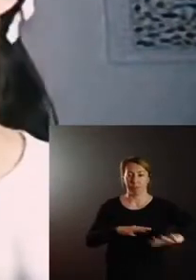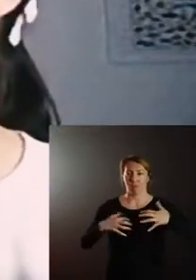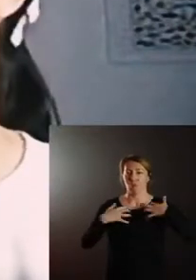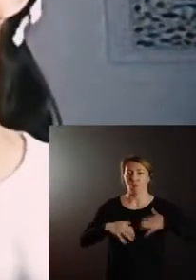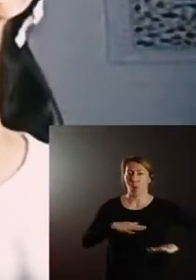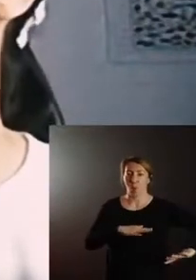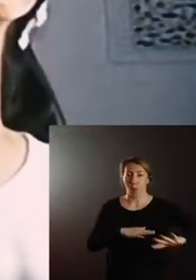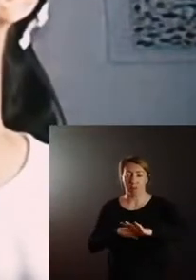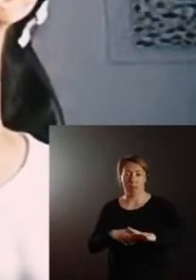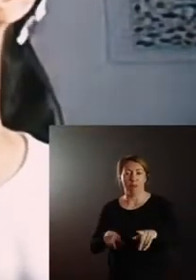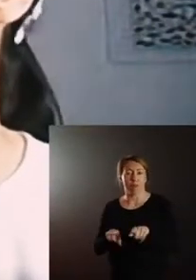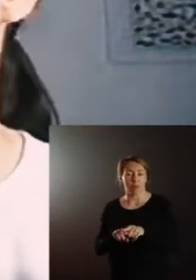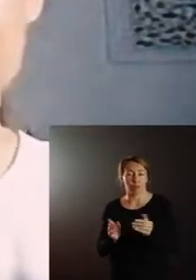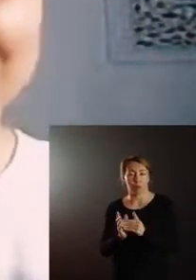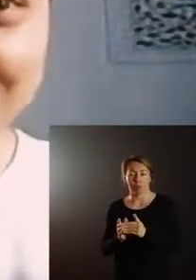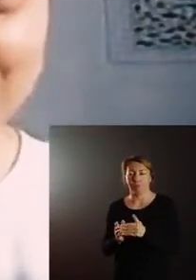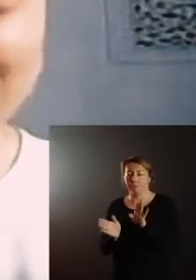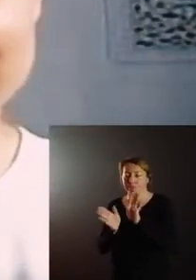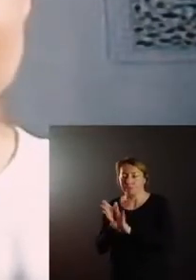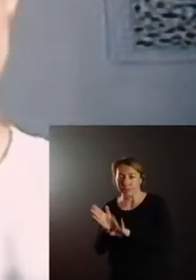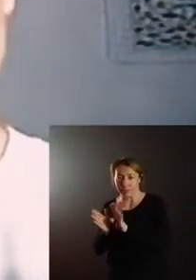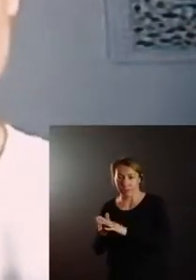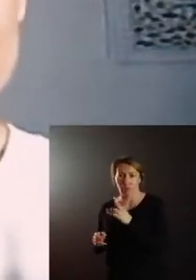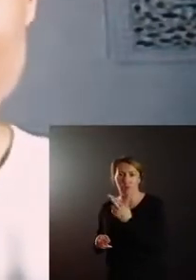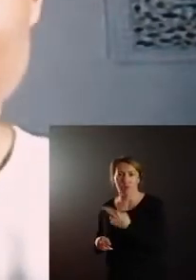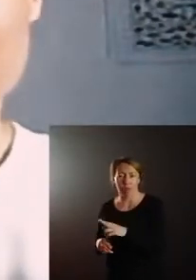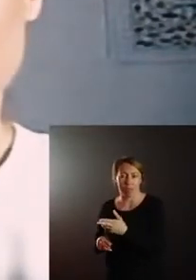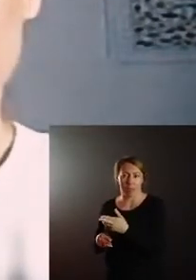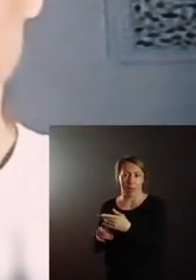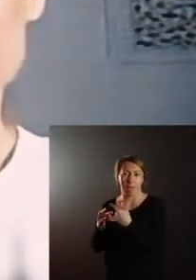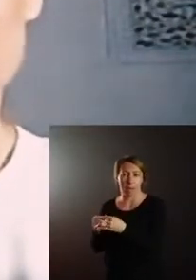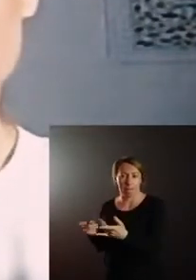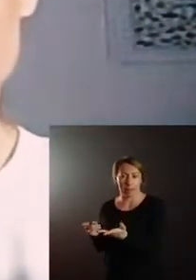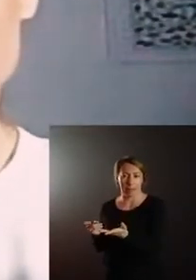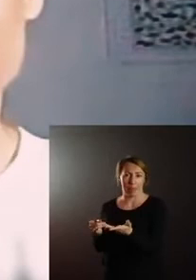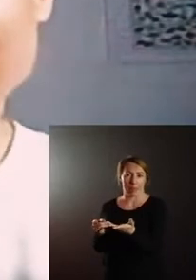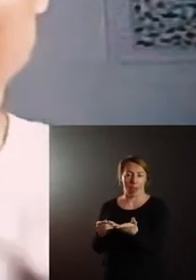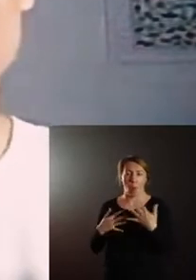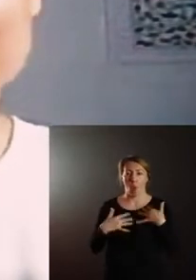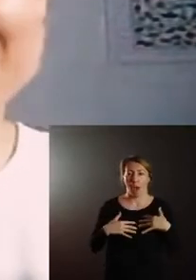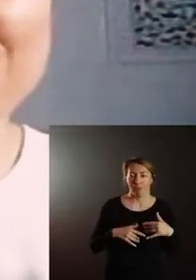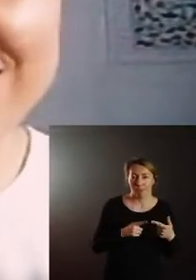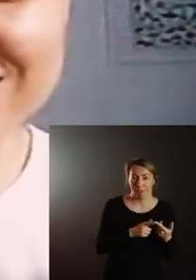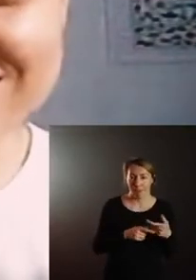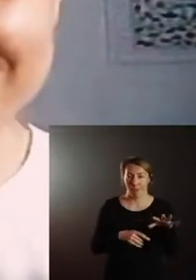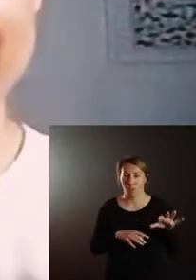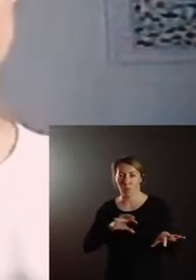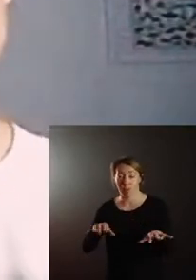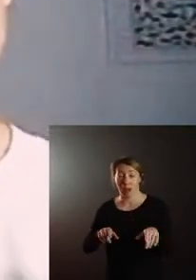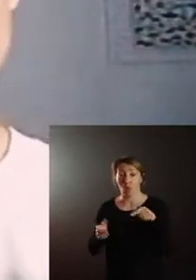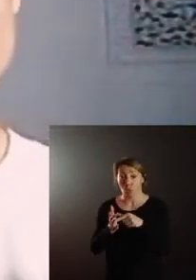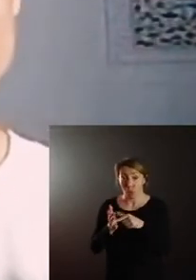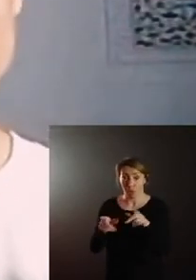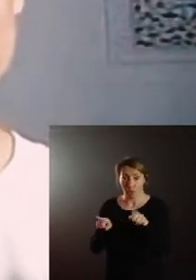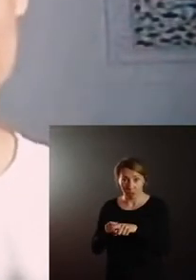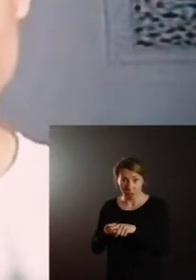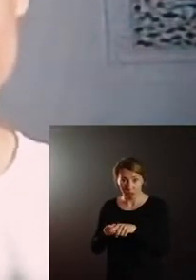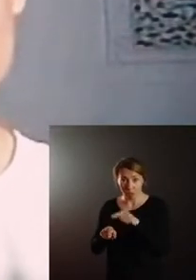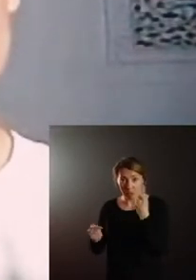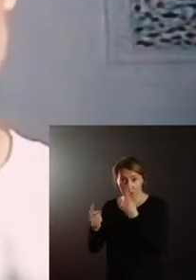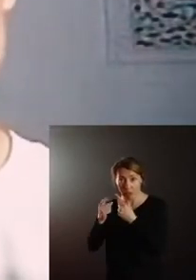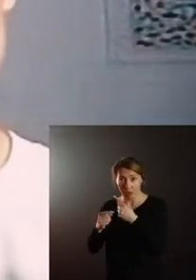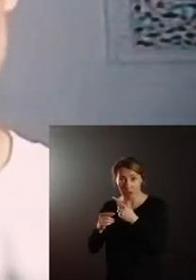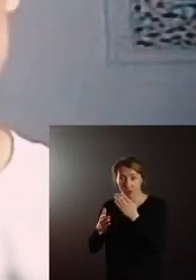że architekci architekci również bo No właśnie rzadko estetyka była jakimś wyzwaniem